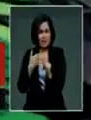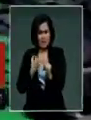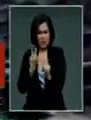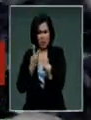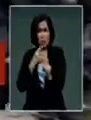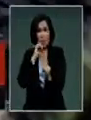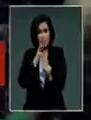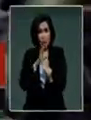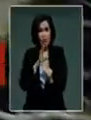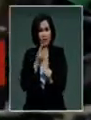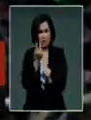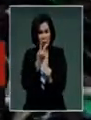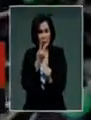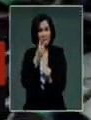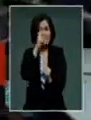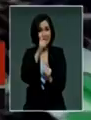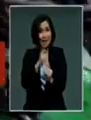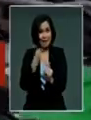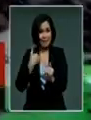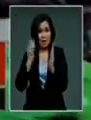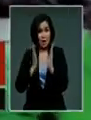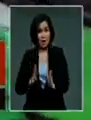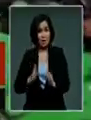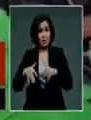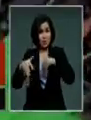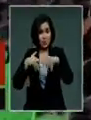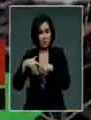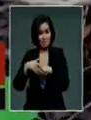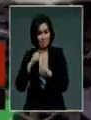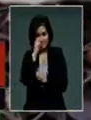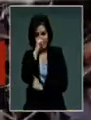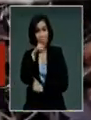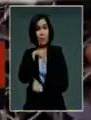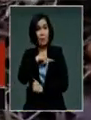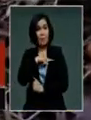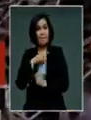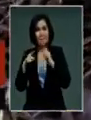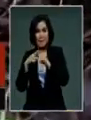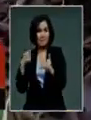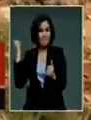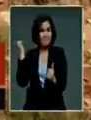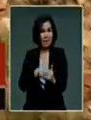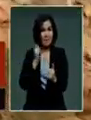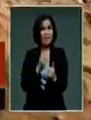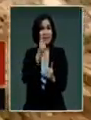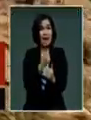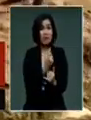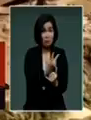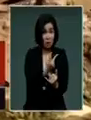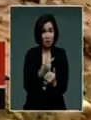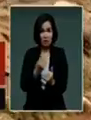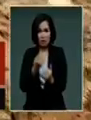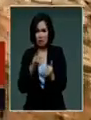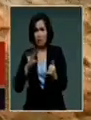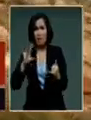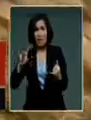เสียชีวิต2ใน10คนเนี่ยถูกชาวบ้านที่นับถือศาสนาพุทธใช้มีดฟันจนเสียชีวิตส่วนที่เหลืออีก8คนเนี่ยถูกท